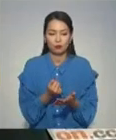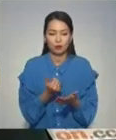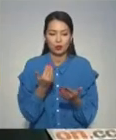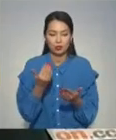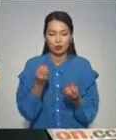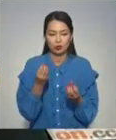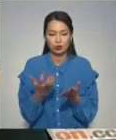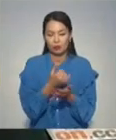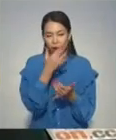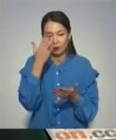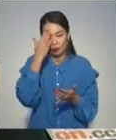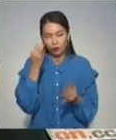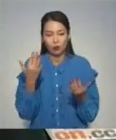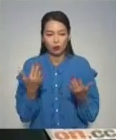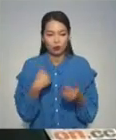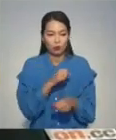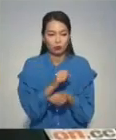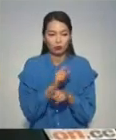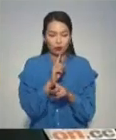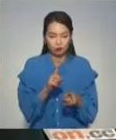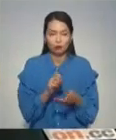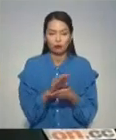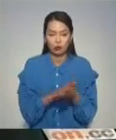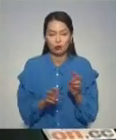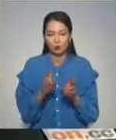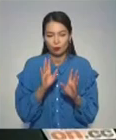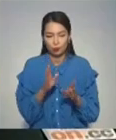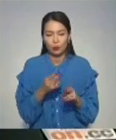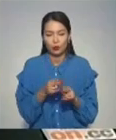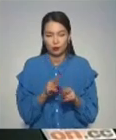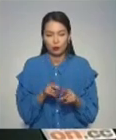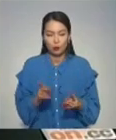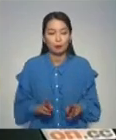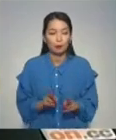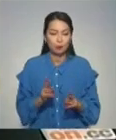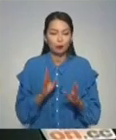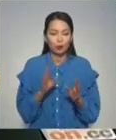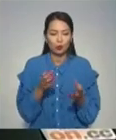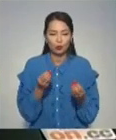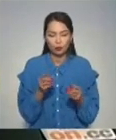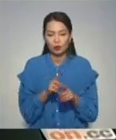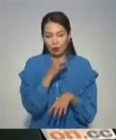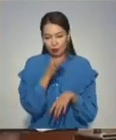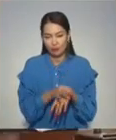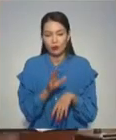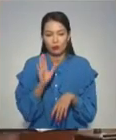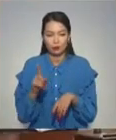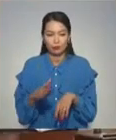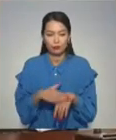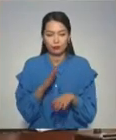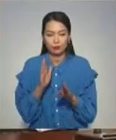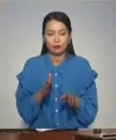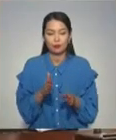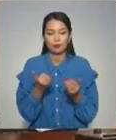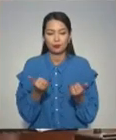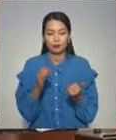руки. Но мы не остановимся, пока все, кто помогал этим людям до или после преступления, не будут привлечены к ответственности. Тем временем в